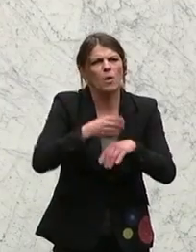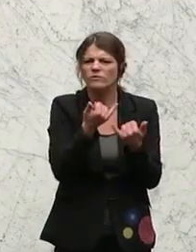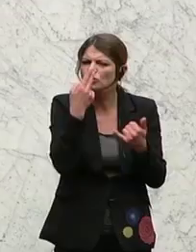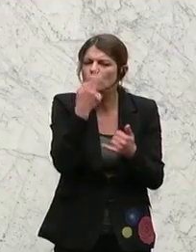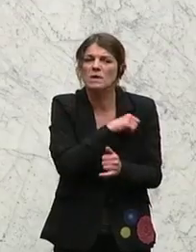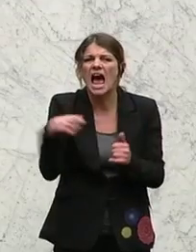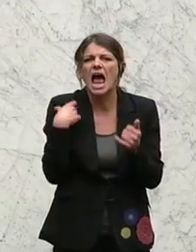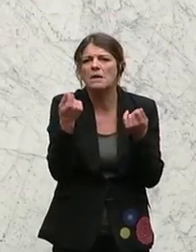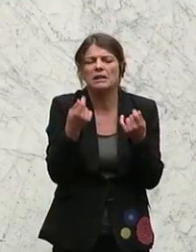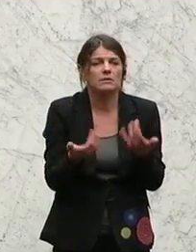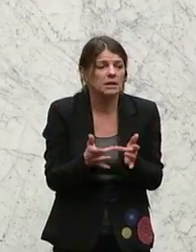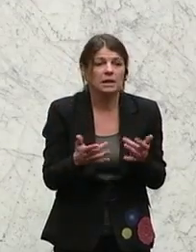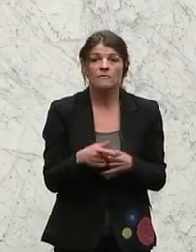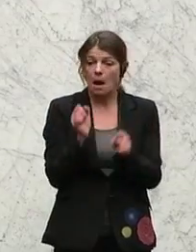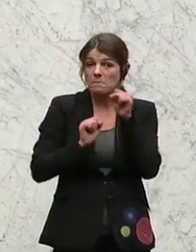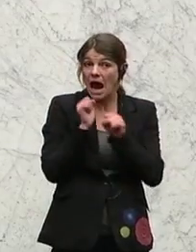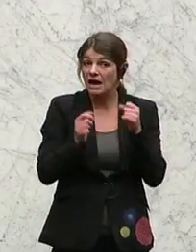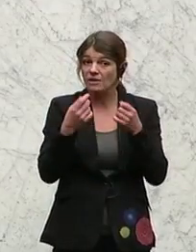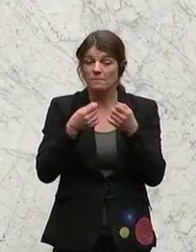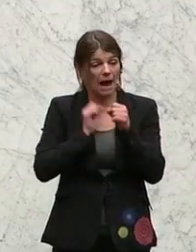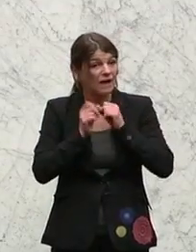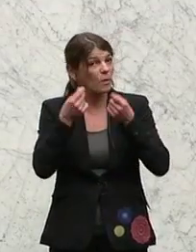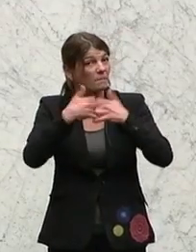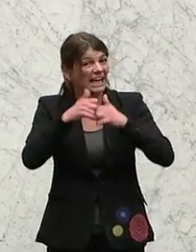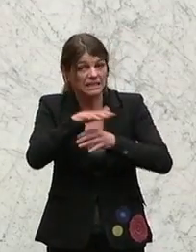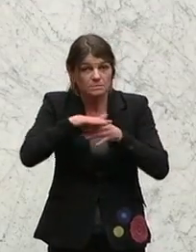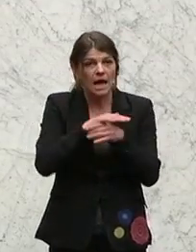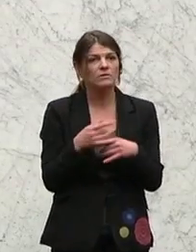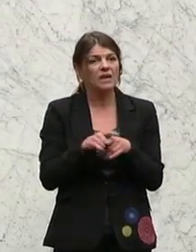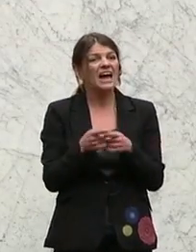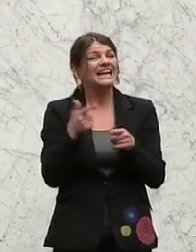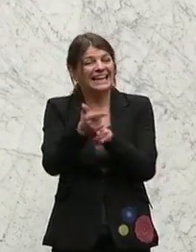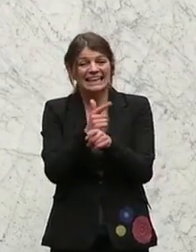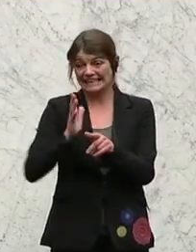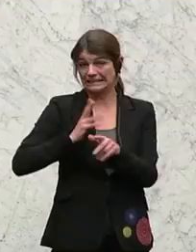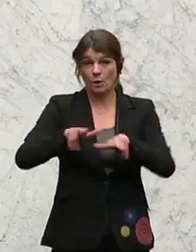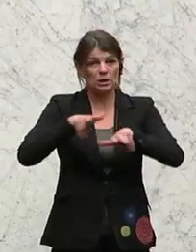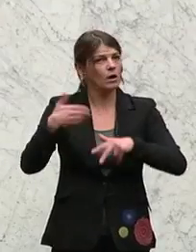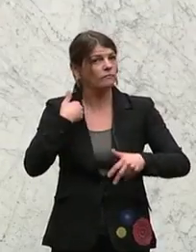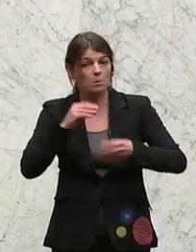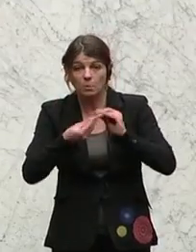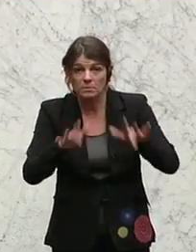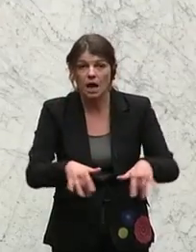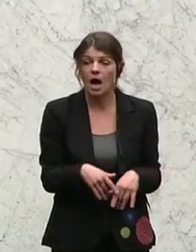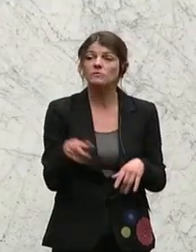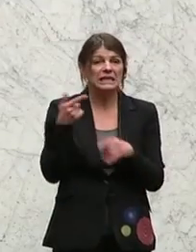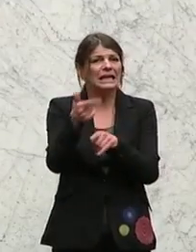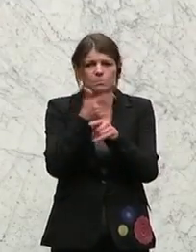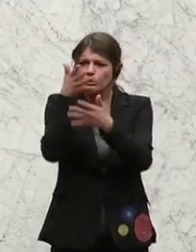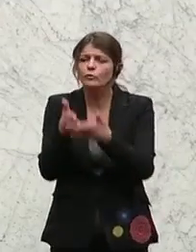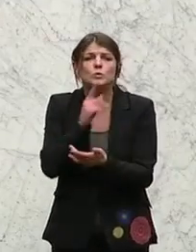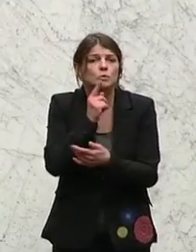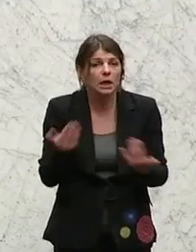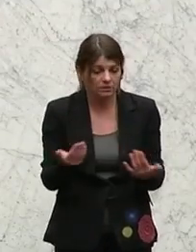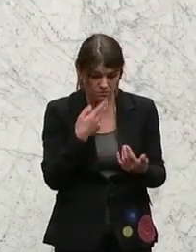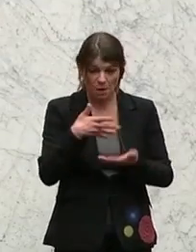gegeben. Es hat Mängel im Berichtswesen gegeben. Mängel im Kreditrisikomanagement. Mangelhafte Kreditprüfungen. Und so hat beinahe